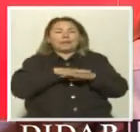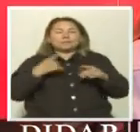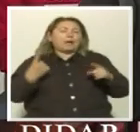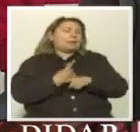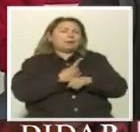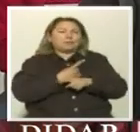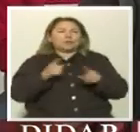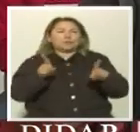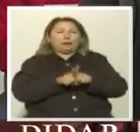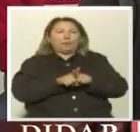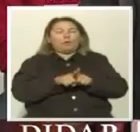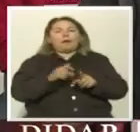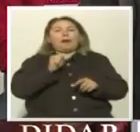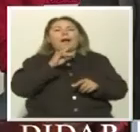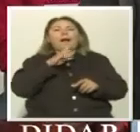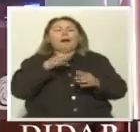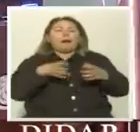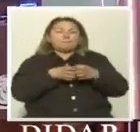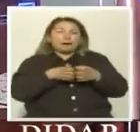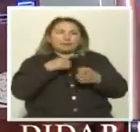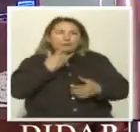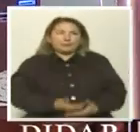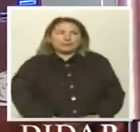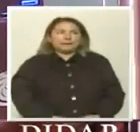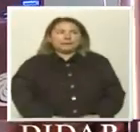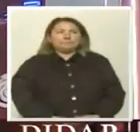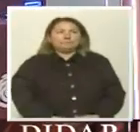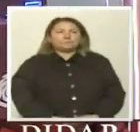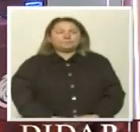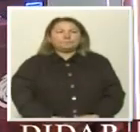алғаш іске асырған әуе компания. Жансая Оразбай, Амангелді Тұрахмет, Дидар.